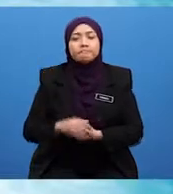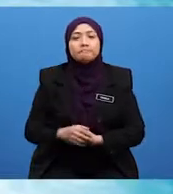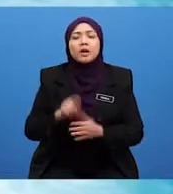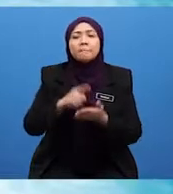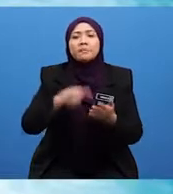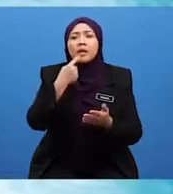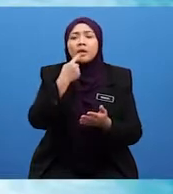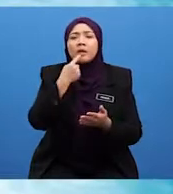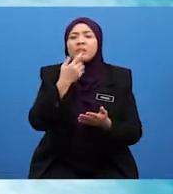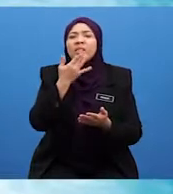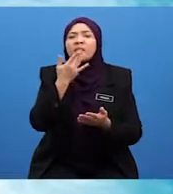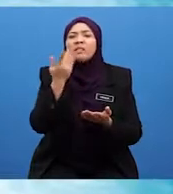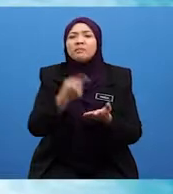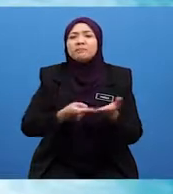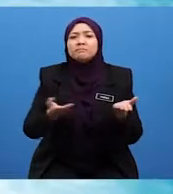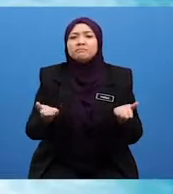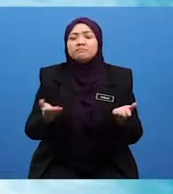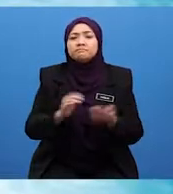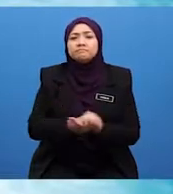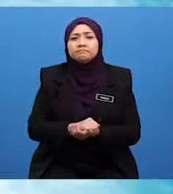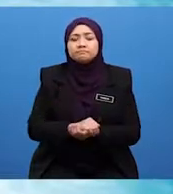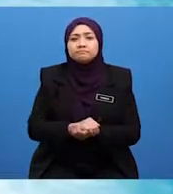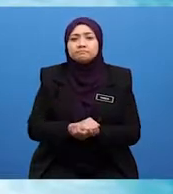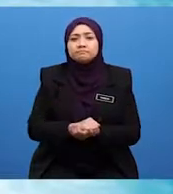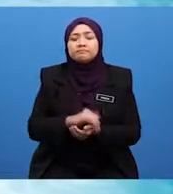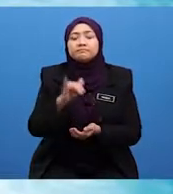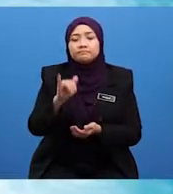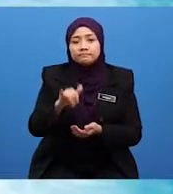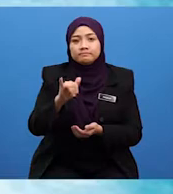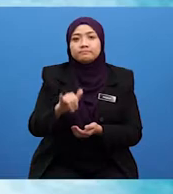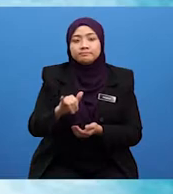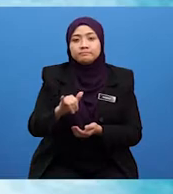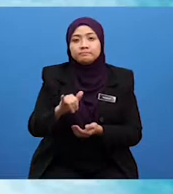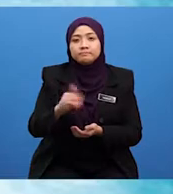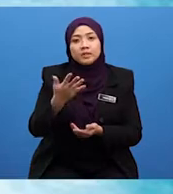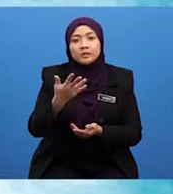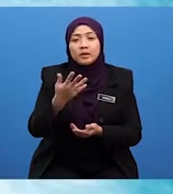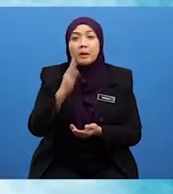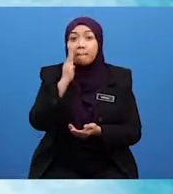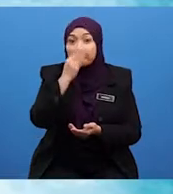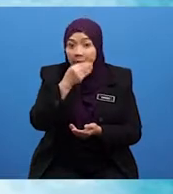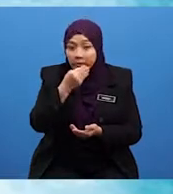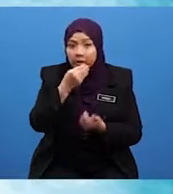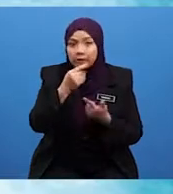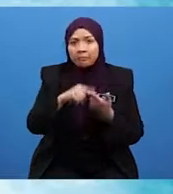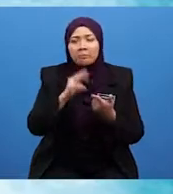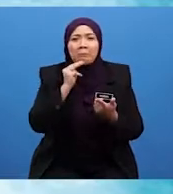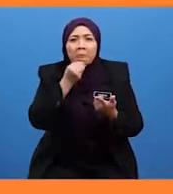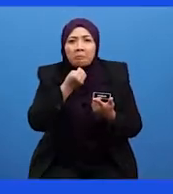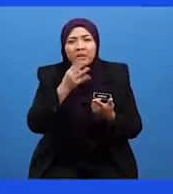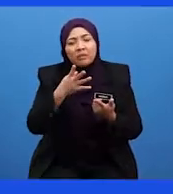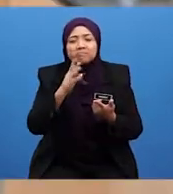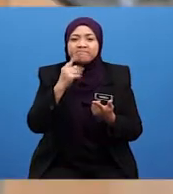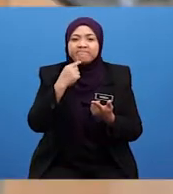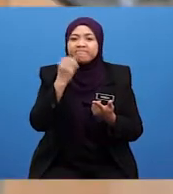rasa makanan ini? Ya, makanan neutral ini mempunyai rasa manis, masin atau